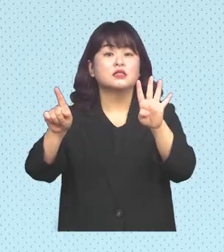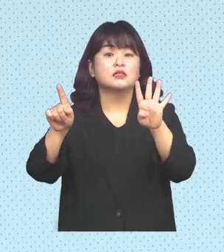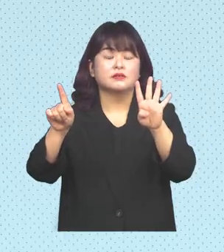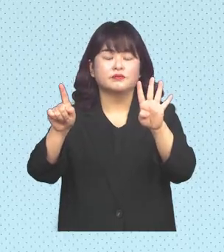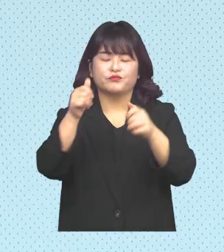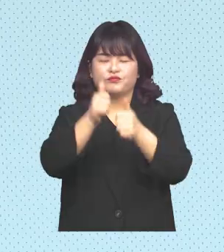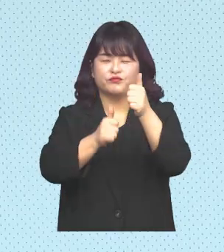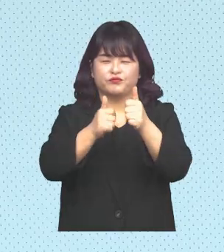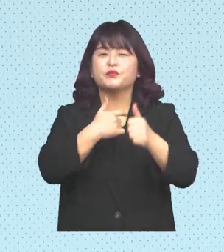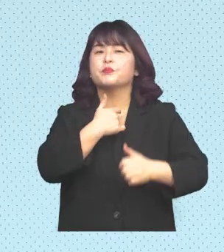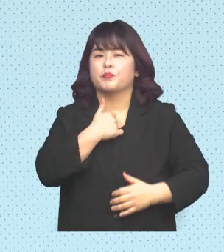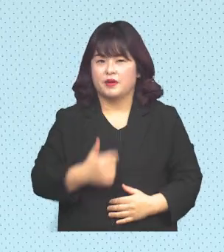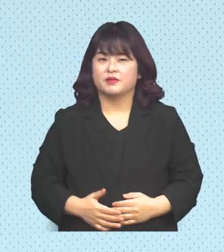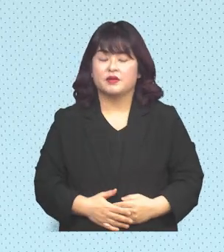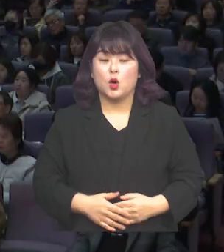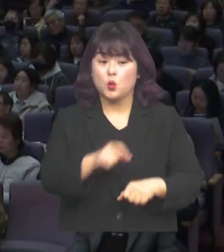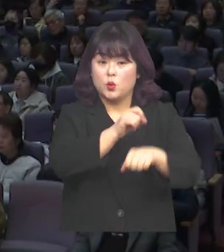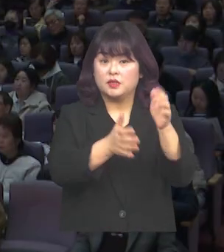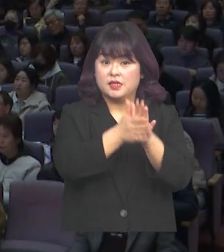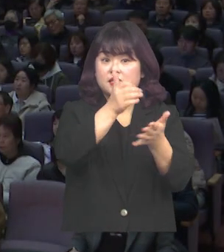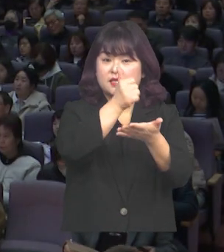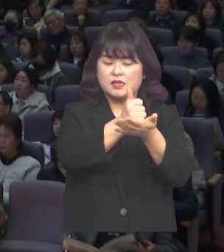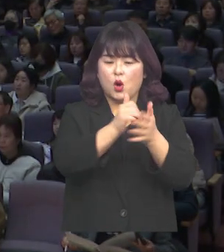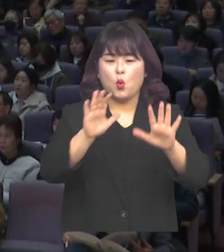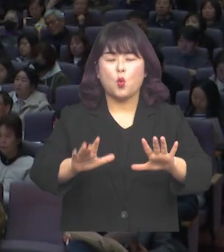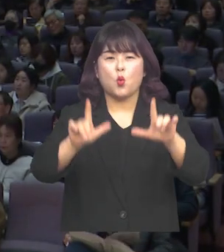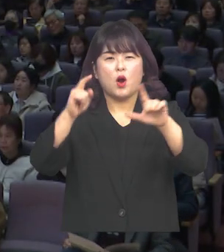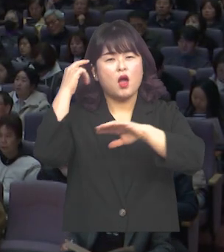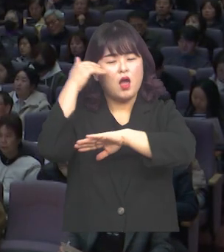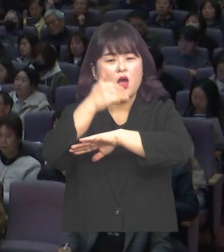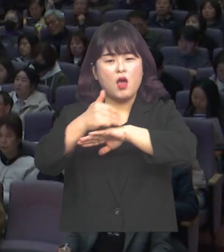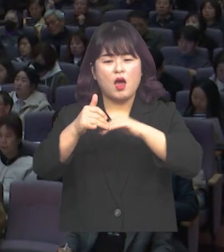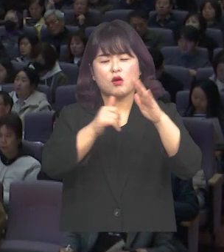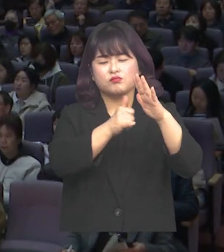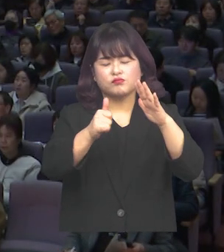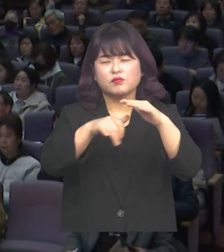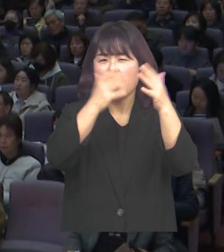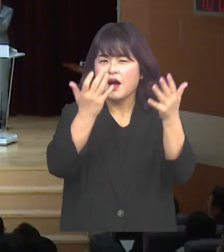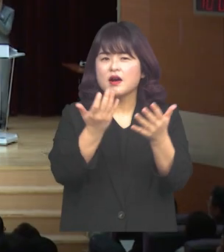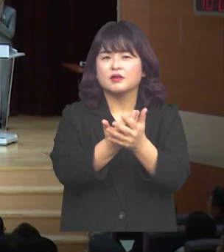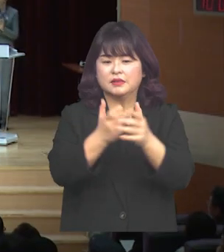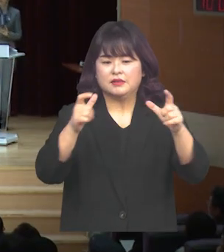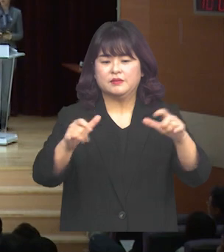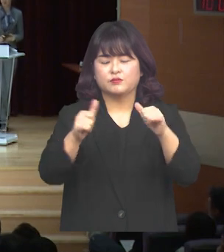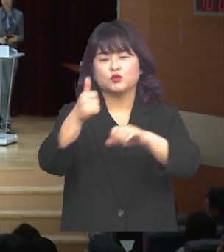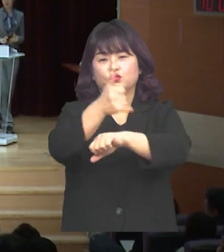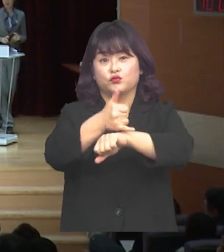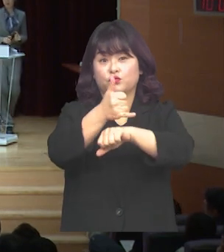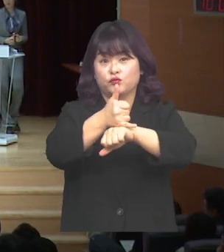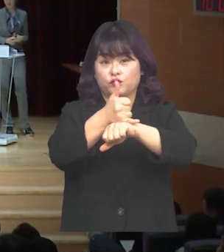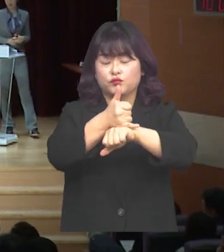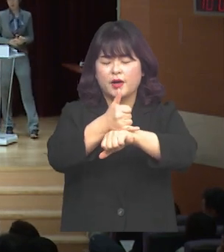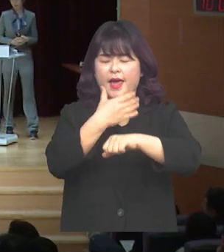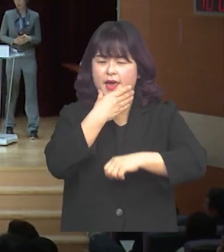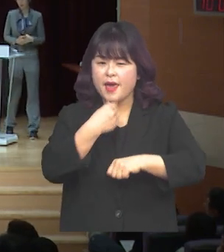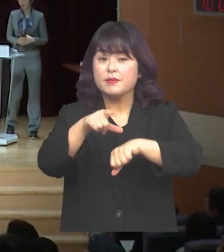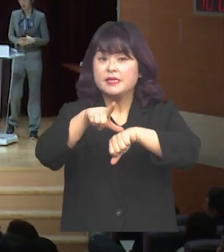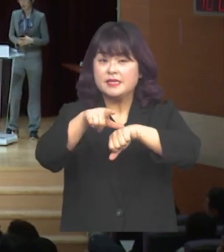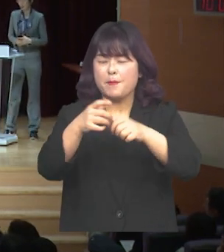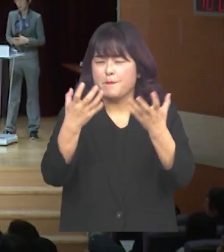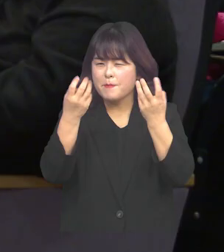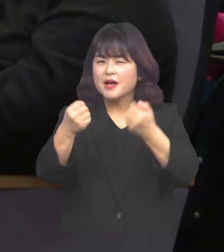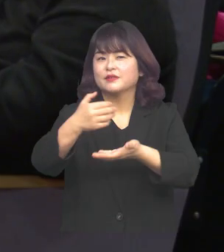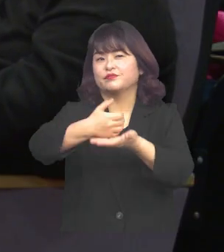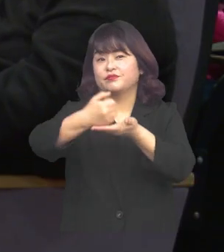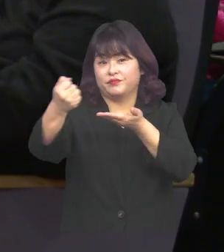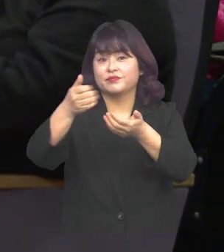경쟁률을 기록했습니다. 이상일 용인특례시장은 올 한 해 가족들과 함께 시민농장을 잘 가꾸면서 행복한